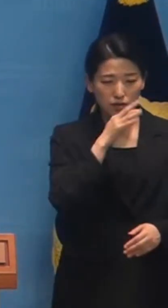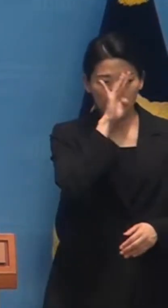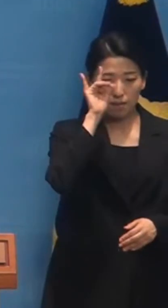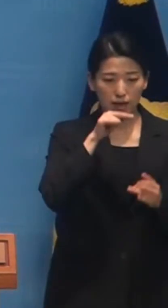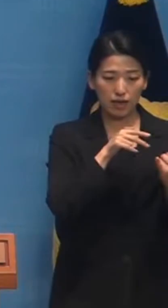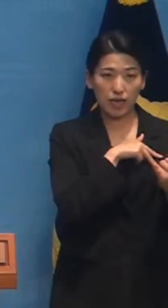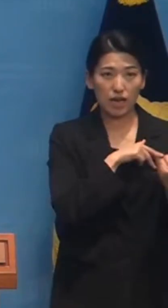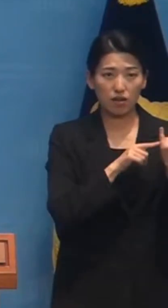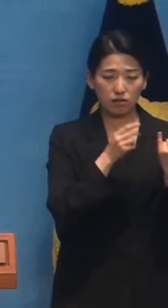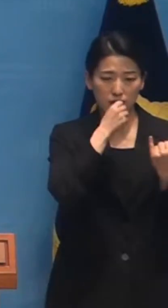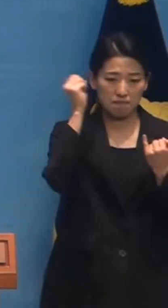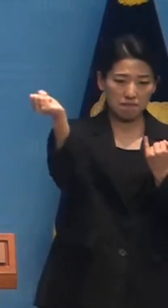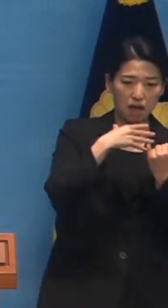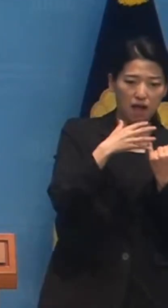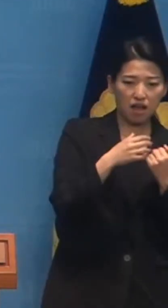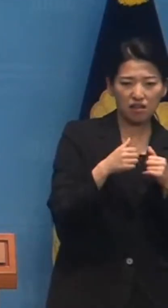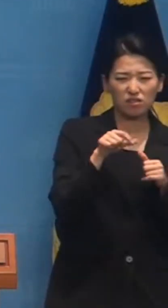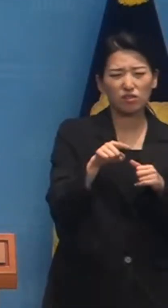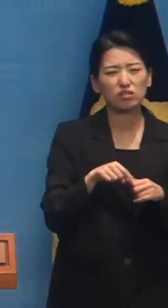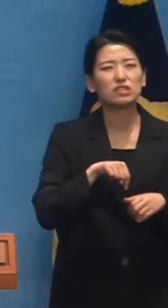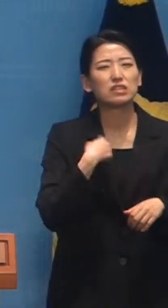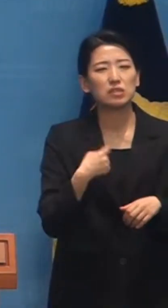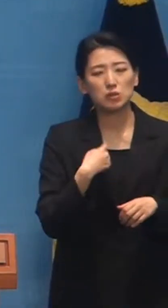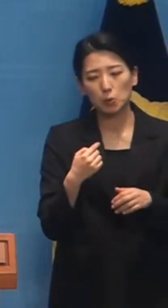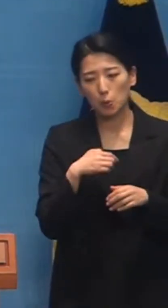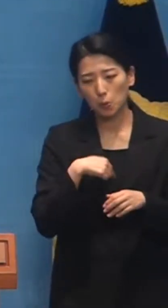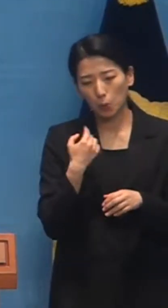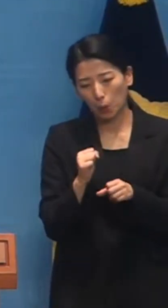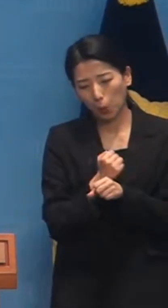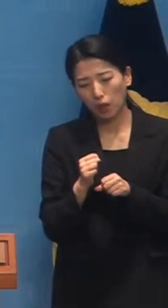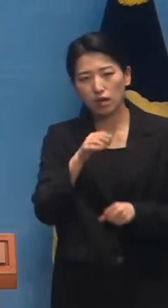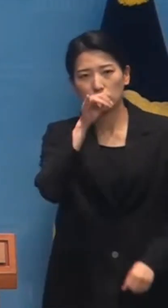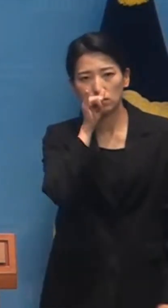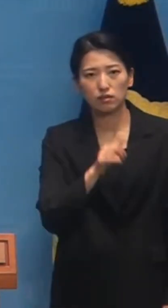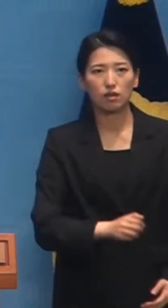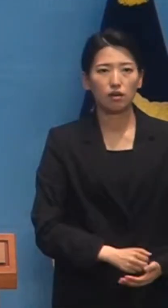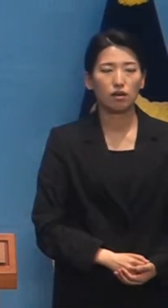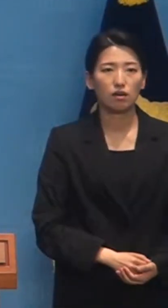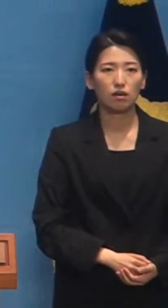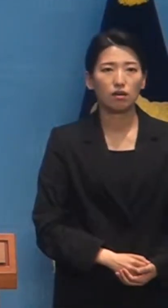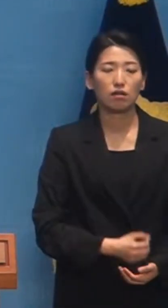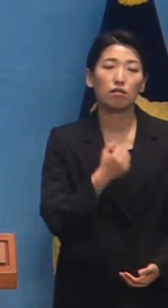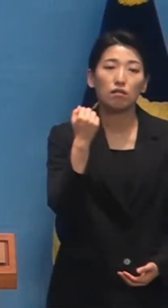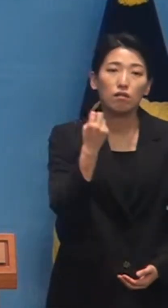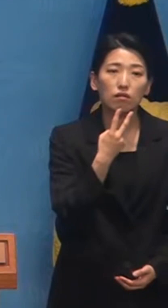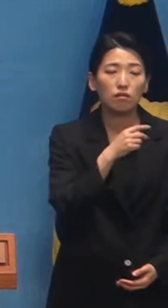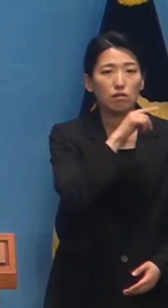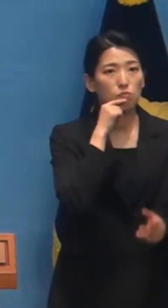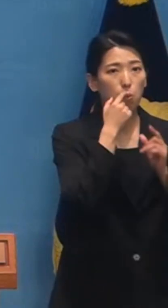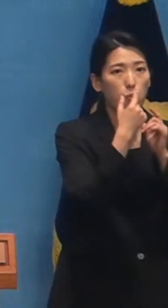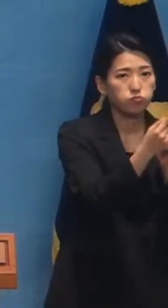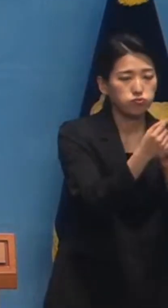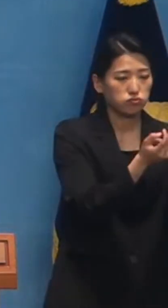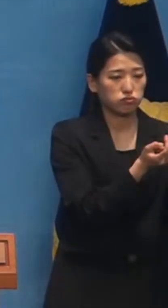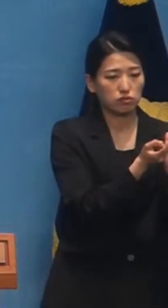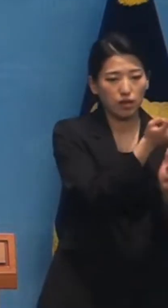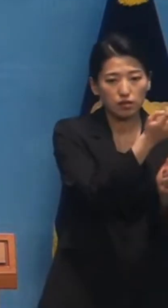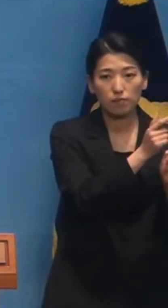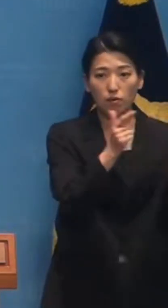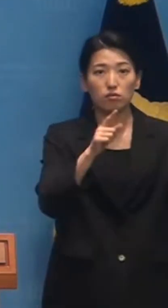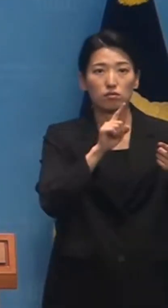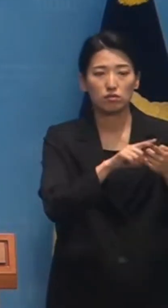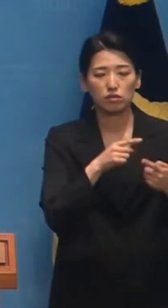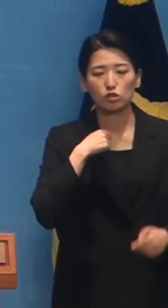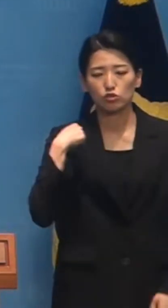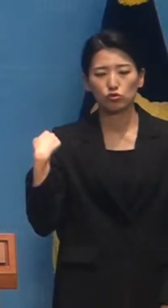1인 시위 옹천 봉쇄, 4월 15일자 탄핵 사태가 보여준 보수 우파의 현실과 같은 날 보도된